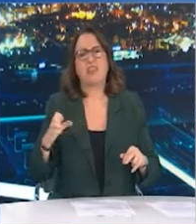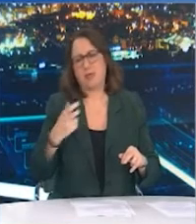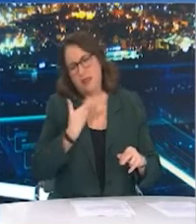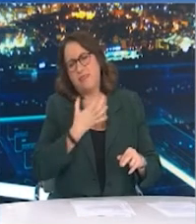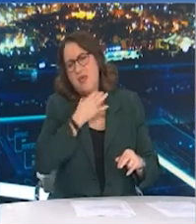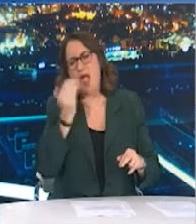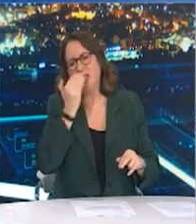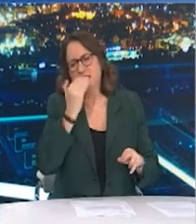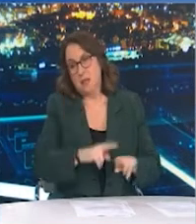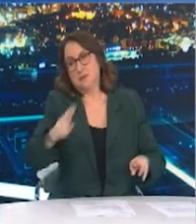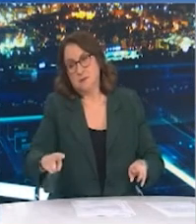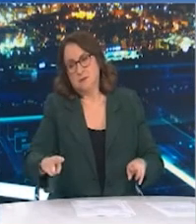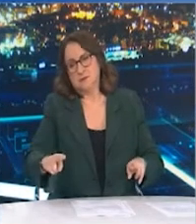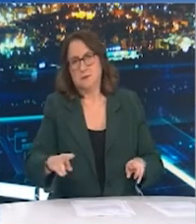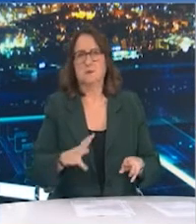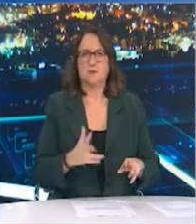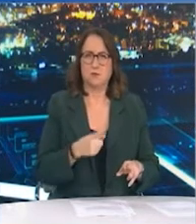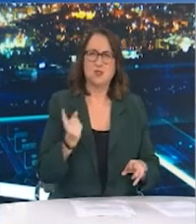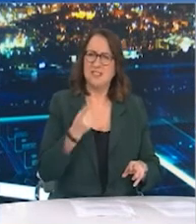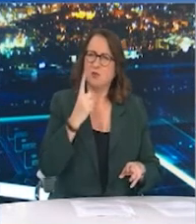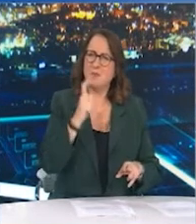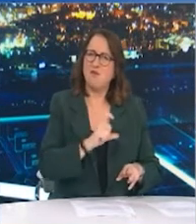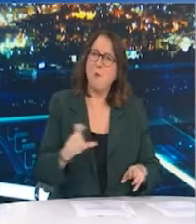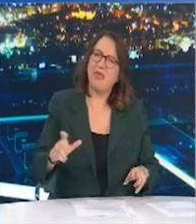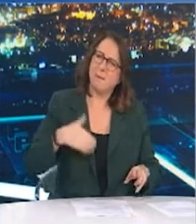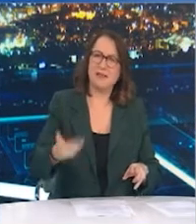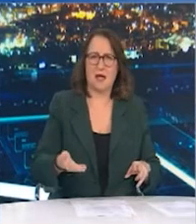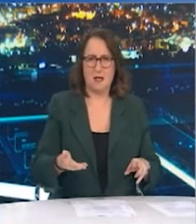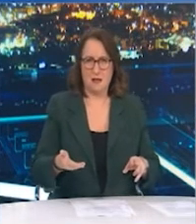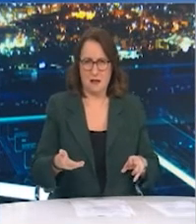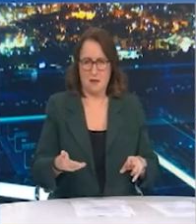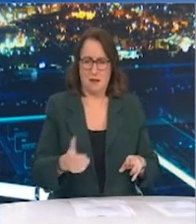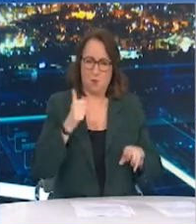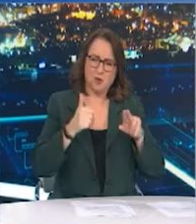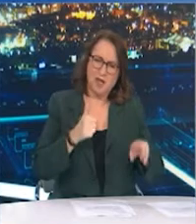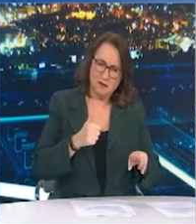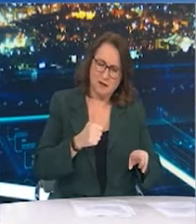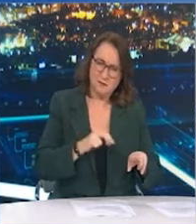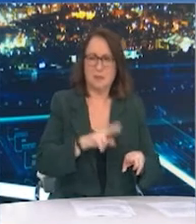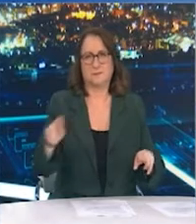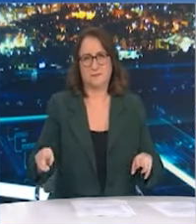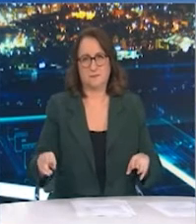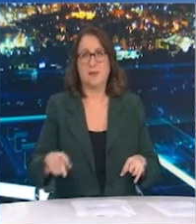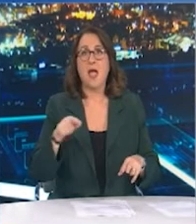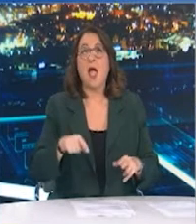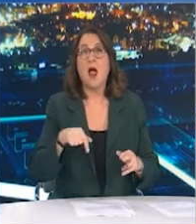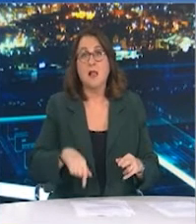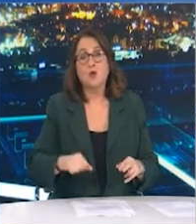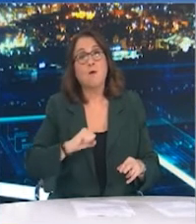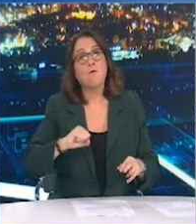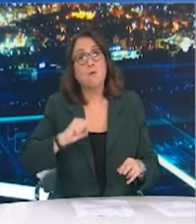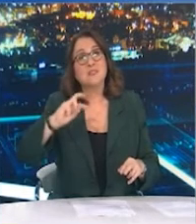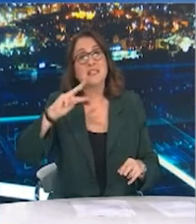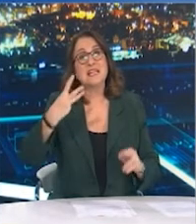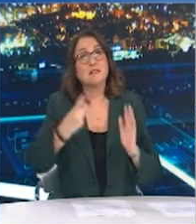κατά τη διάρκεια των εορτών. Είναι σαφές ότι αν αφήσουμε να εμφανιστεί η επιδημιολογική έξαρση, το λεγόμενο τρίτο κύμα, τώρα